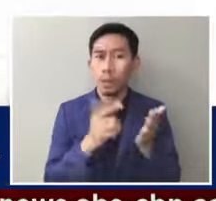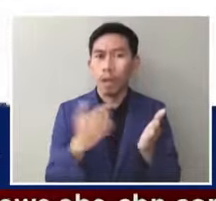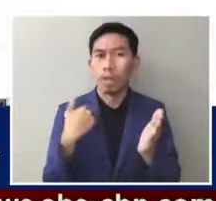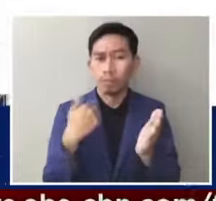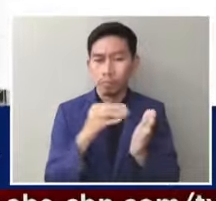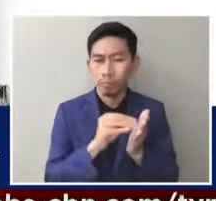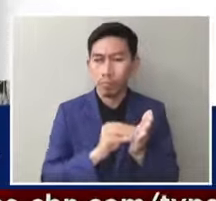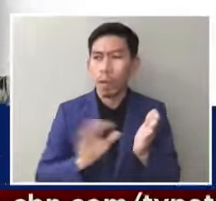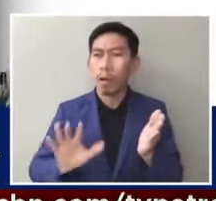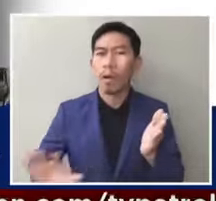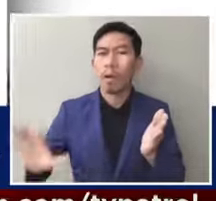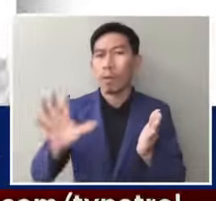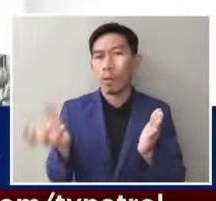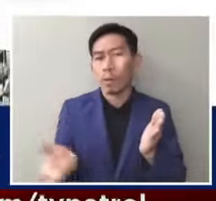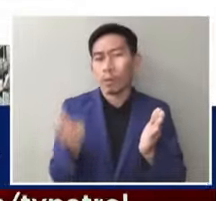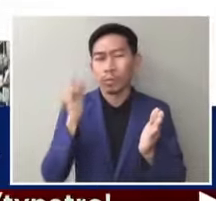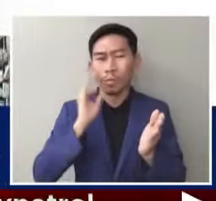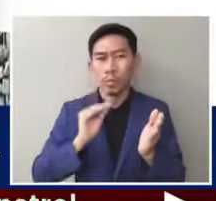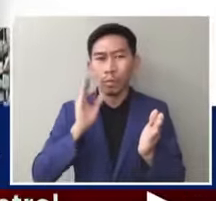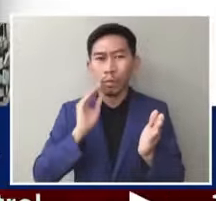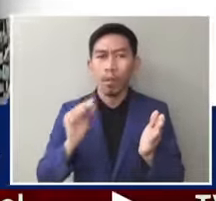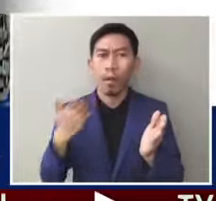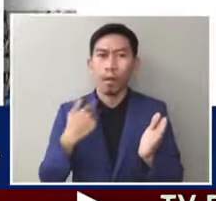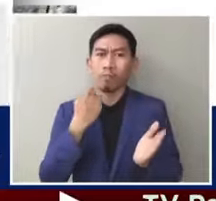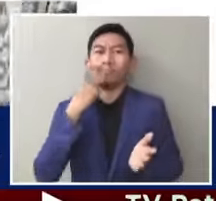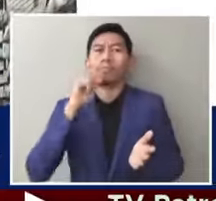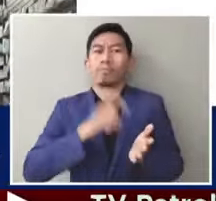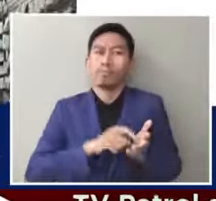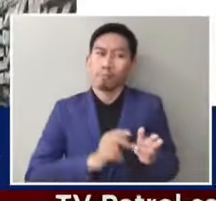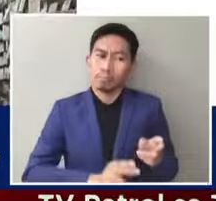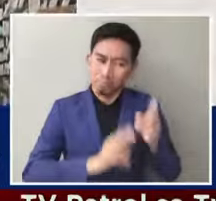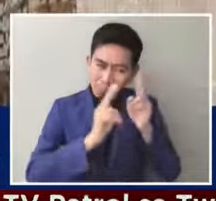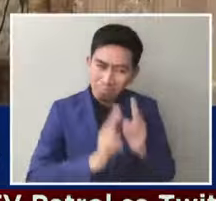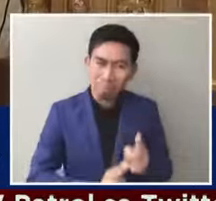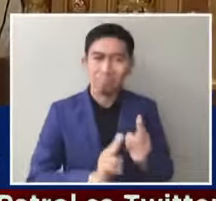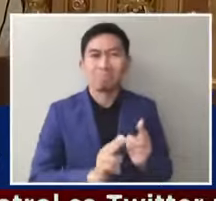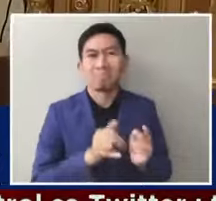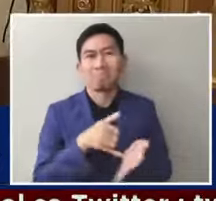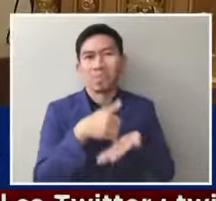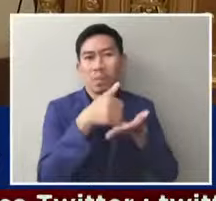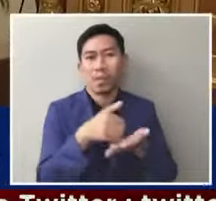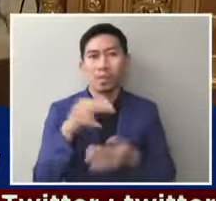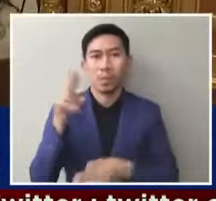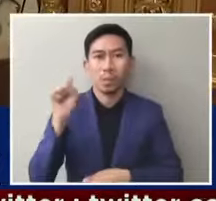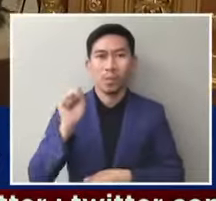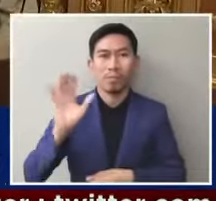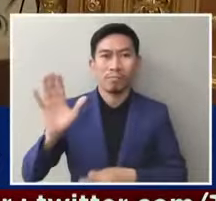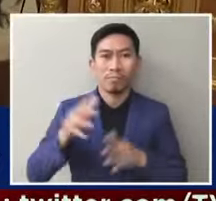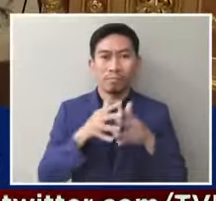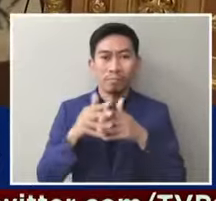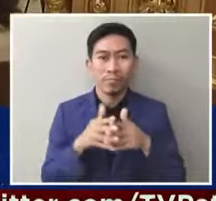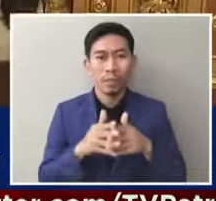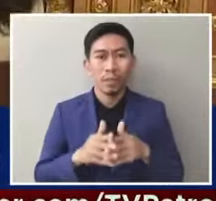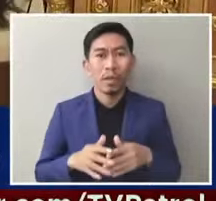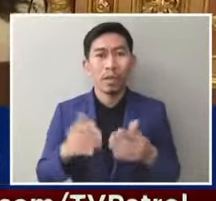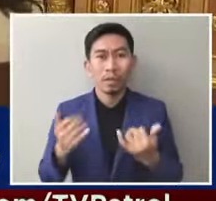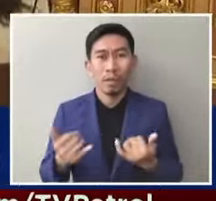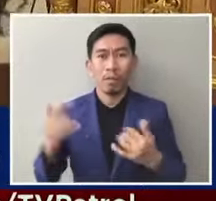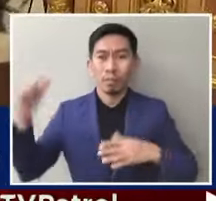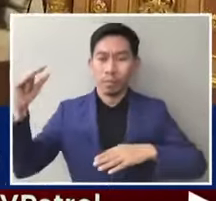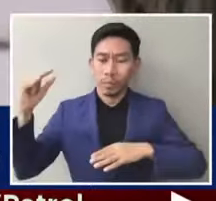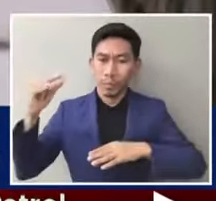na kinilala, pinuri at pinarangalan sa Estados Unidos. Sa pag-uwi ni Evangelista sa Pilipinas,